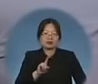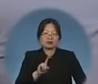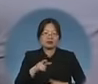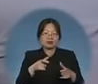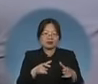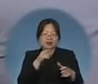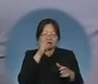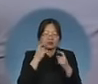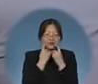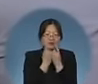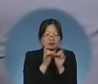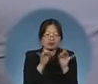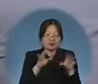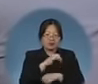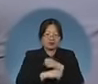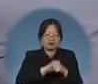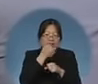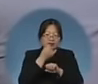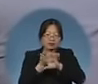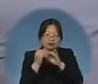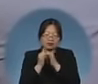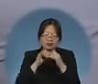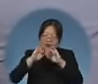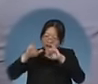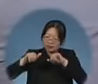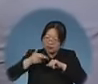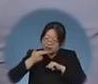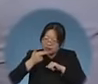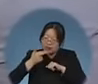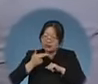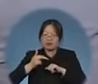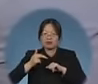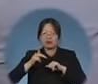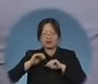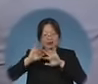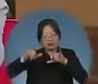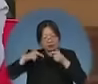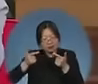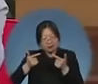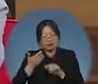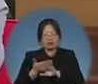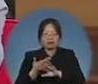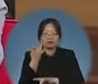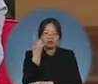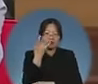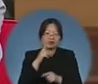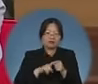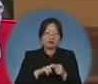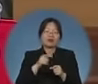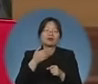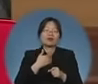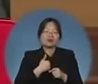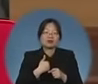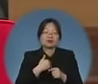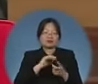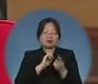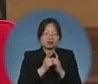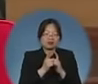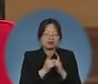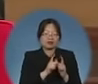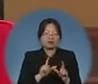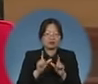심리적 자유도? 그렇죠. 그래서 타인에게 간섭 안 하는 거? 안 한다기보다는 본질적으로 네 삶, 내 삶, 서로